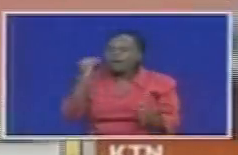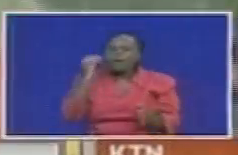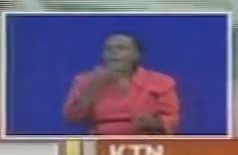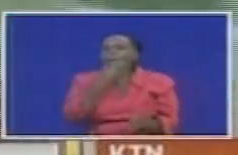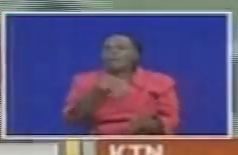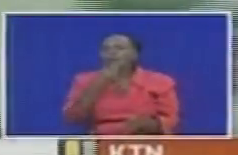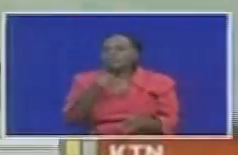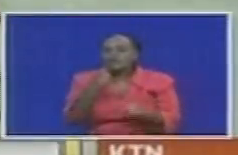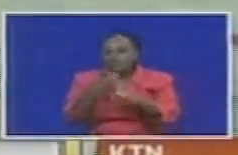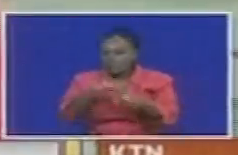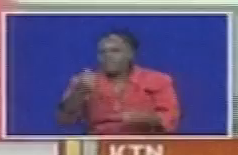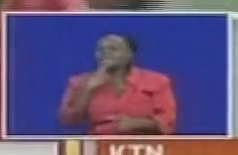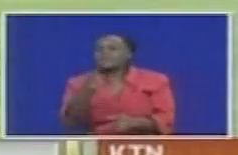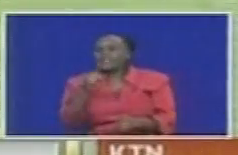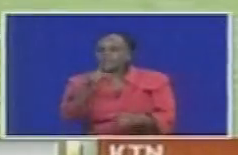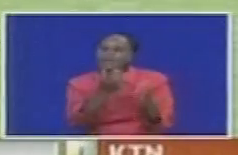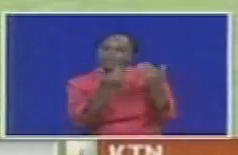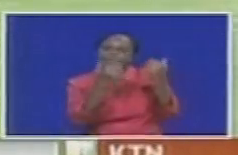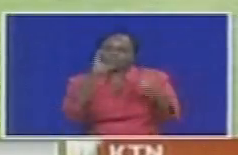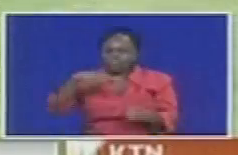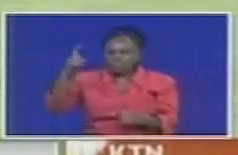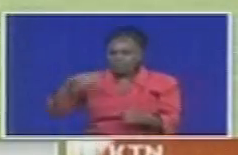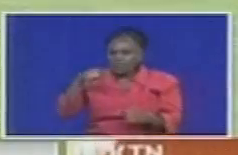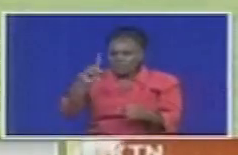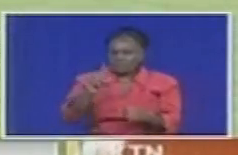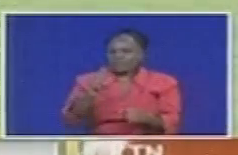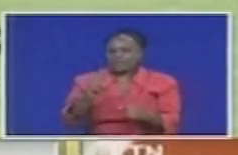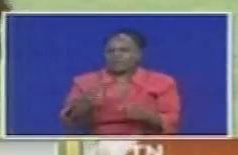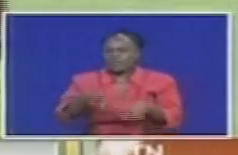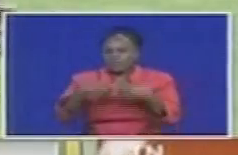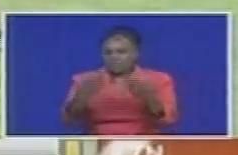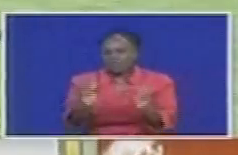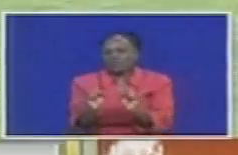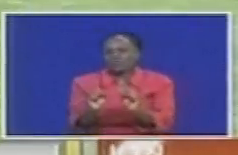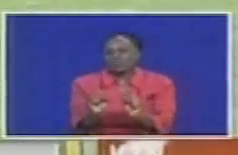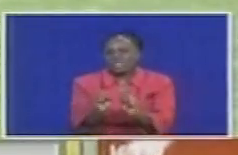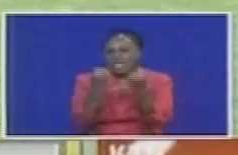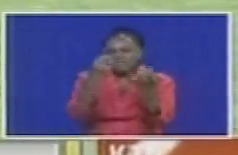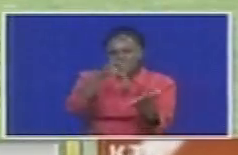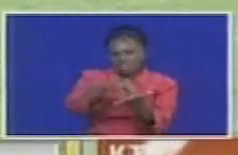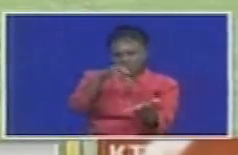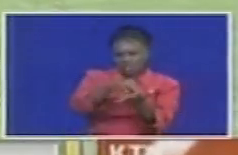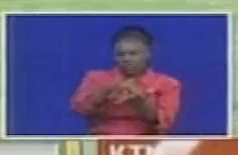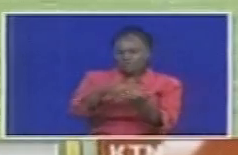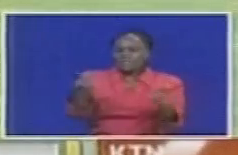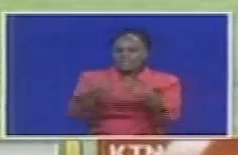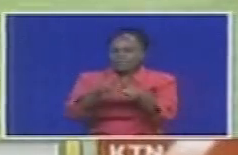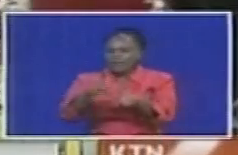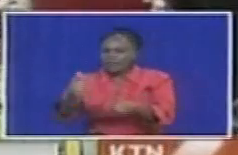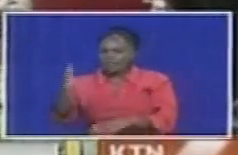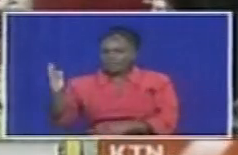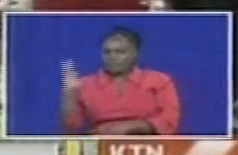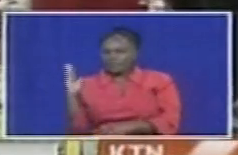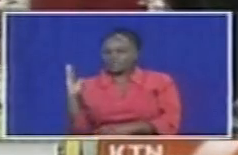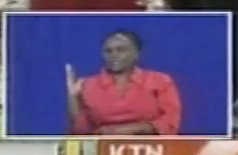Asembeka wa Sony Sugar wanatarajiwa kutamba baada ya wao kuitwa na kuwa wako wa jahazi. Wengine waliojumuishwa ni mlinda lango Levis Opio wa